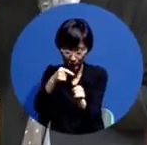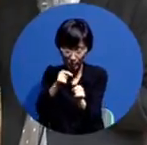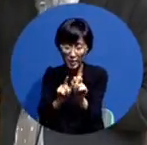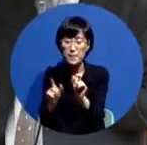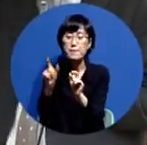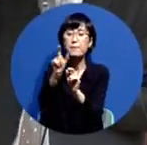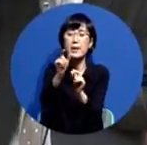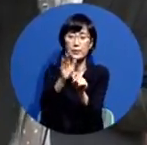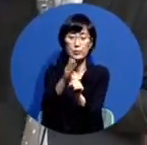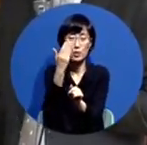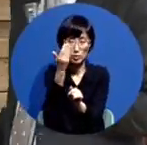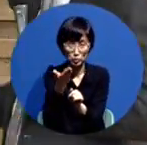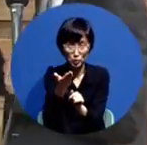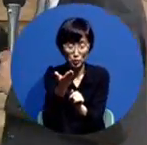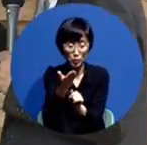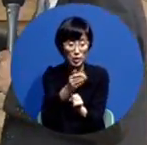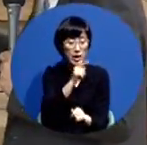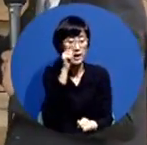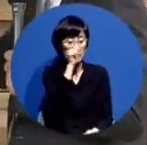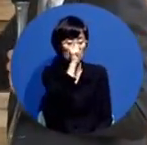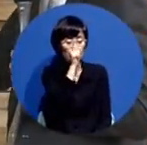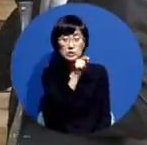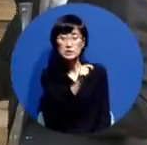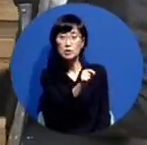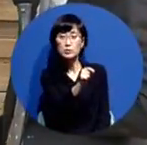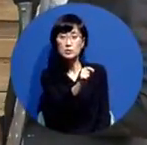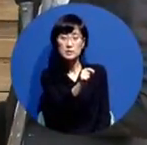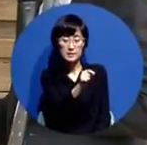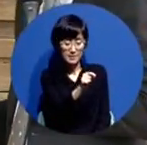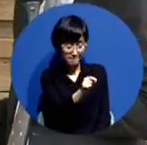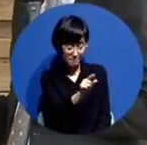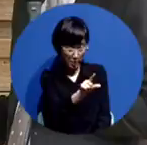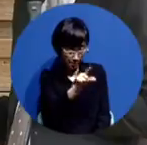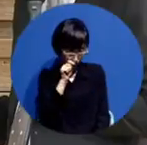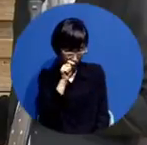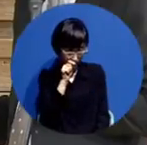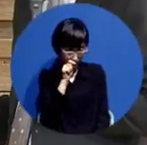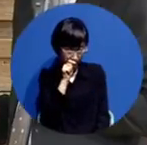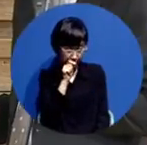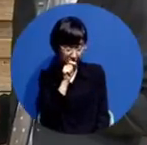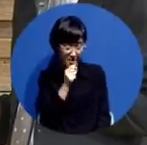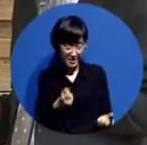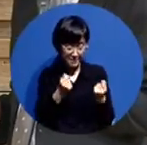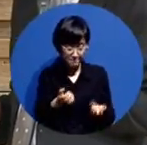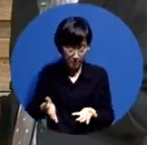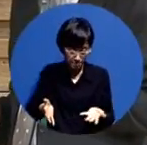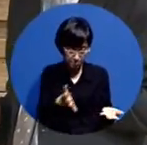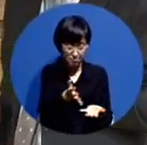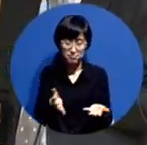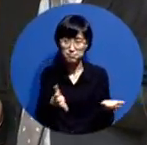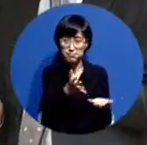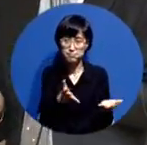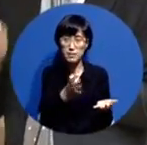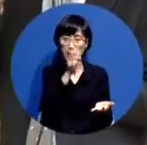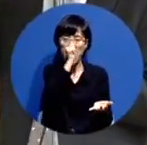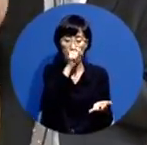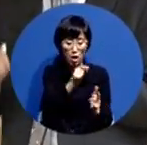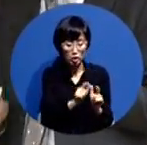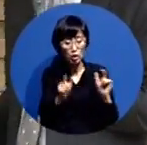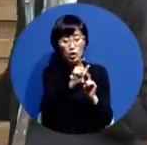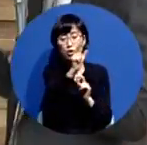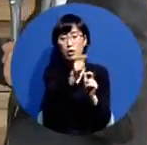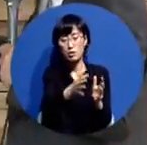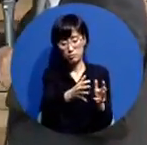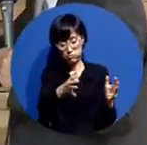모님들이눈높이를렘넌트에맞추시기바랍니다 因此愿望我们的父母把这个视线调低一点对着我们的 remnant 우리교사선생님들